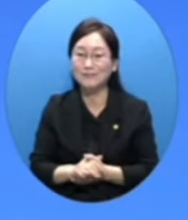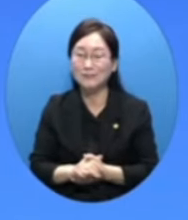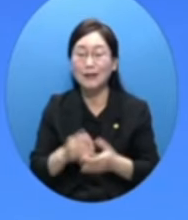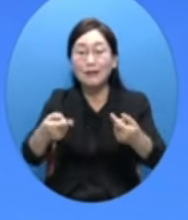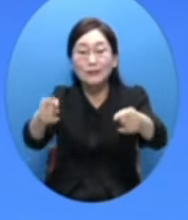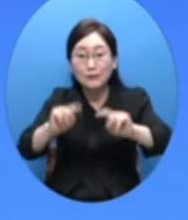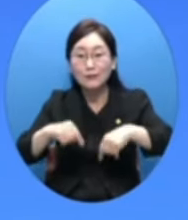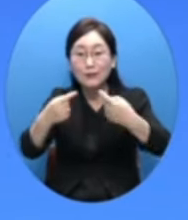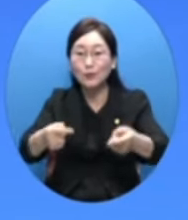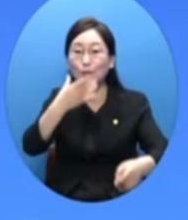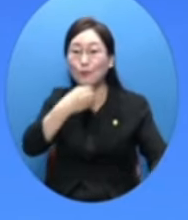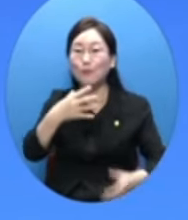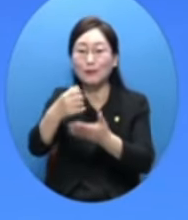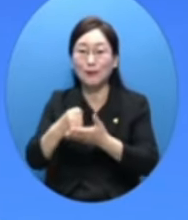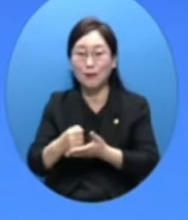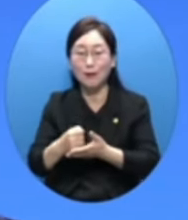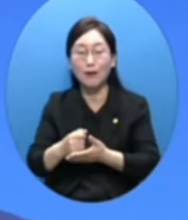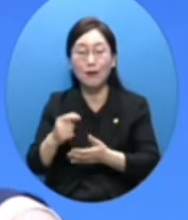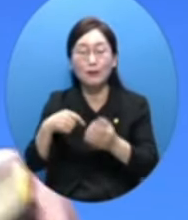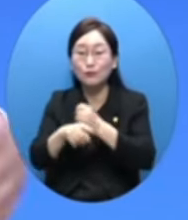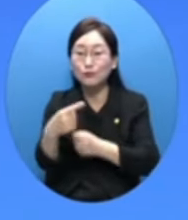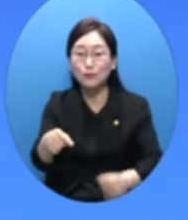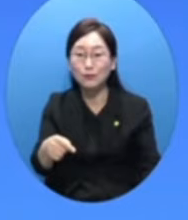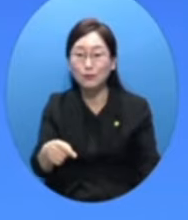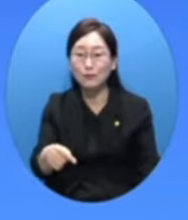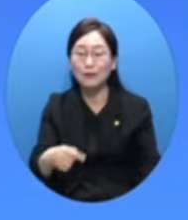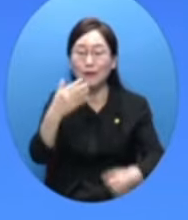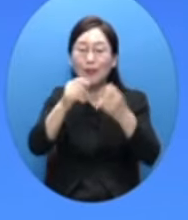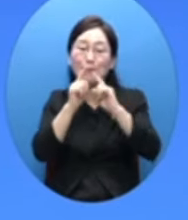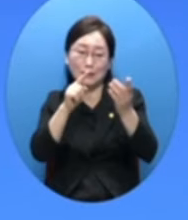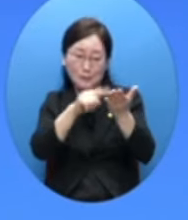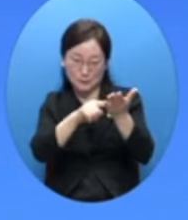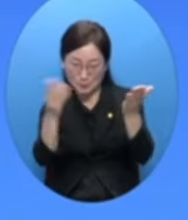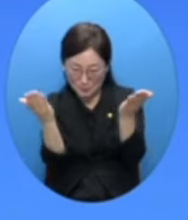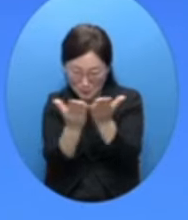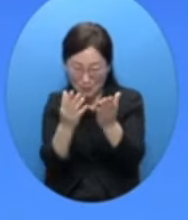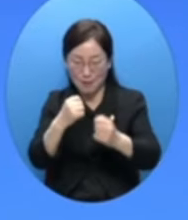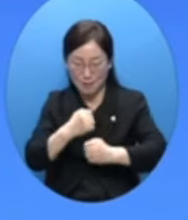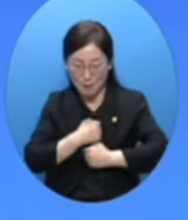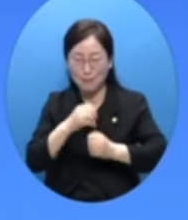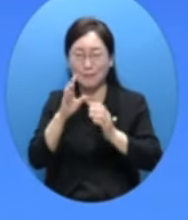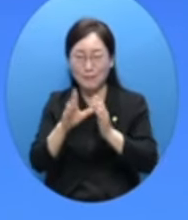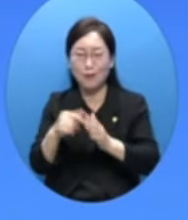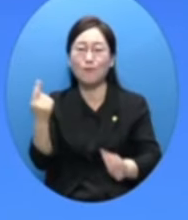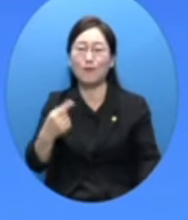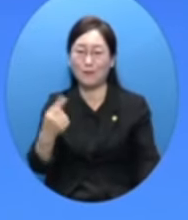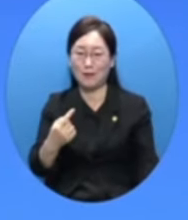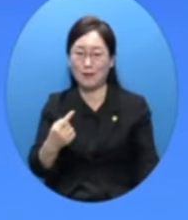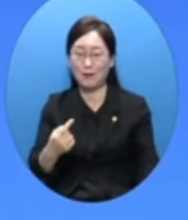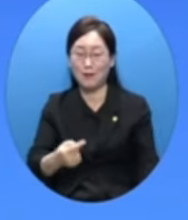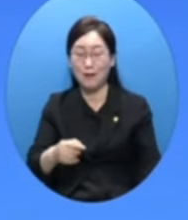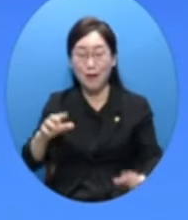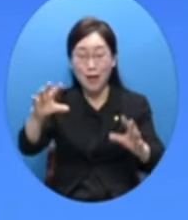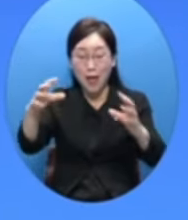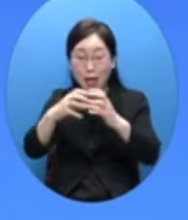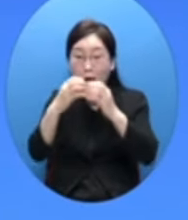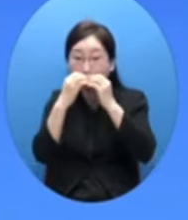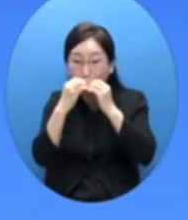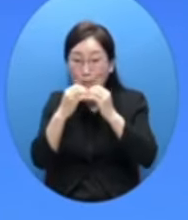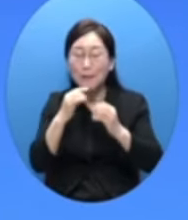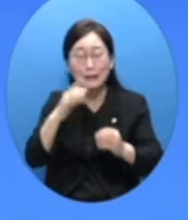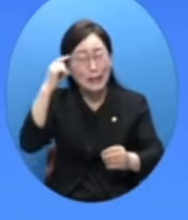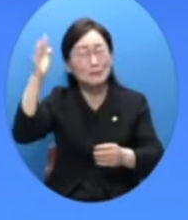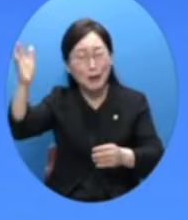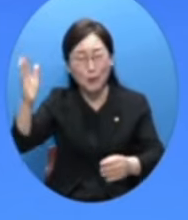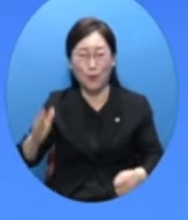들어가도 복을 받고 나가도 복을 받는 복이 어디서 임하느냐? 말씀을 지켜 행할 때 임한다, 그 말씀입니다. 햄버거만 생각하는 게 아니고 말씀을